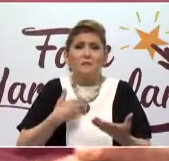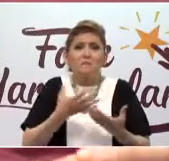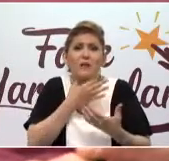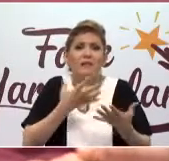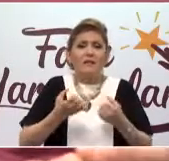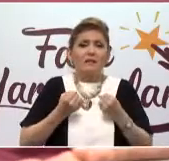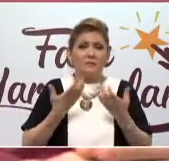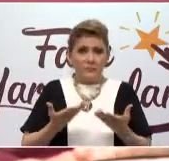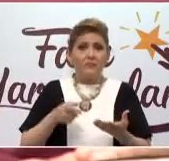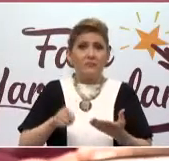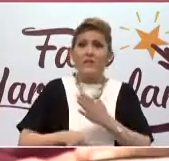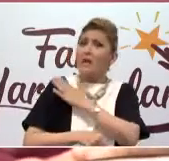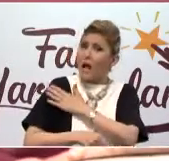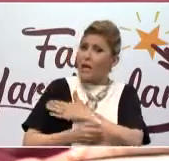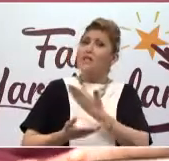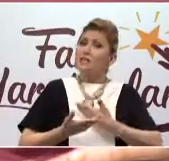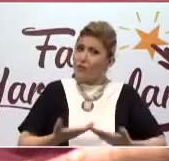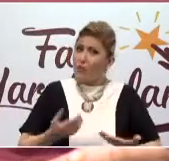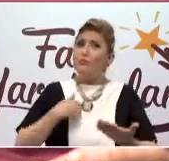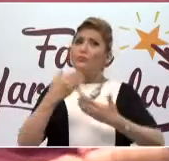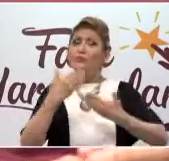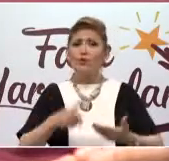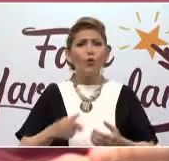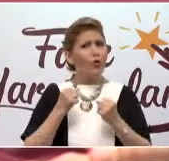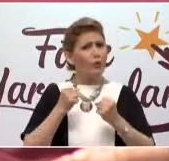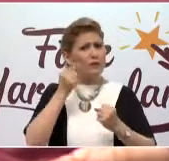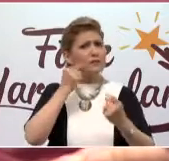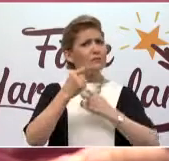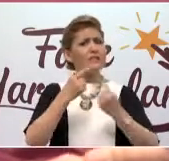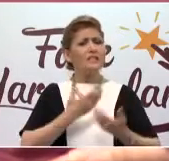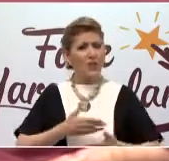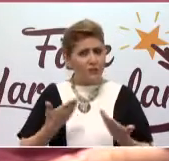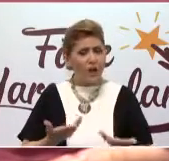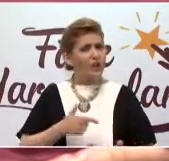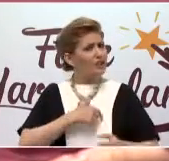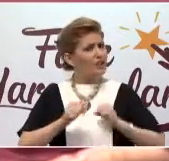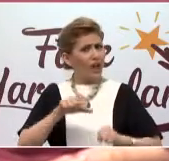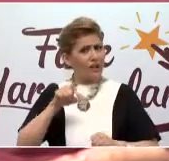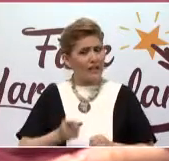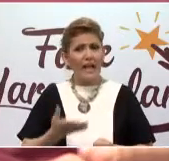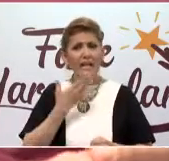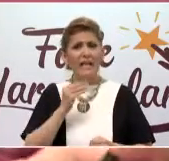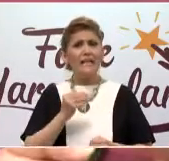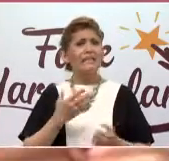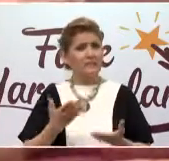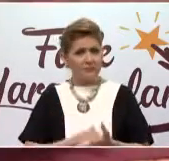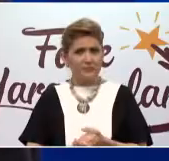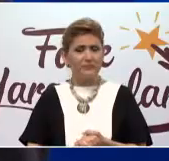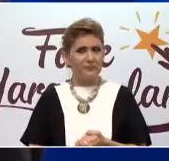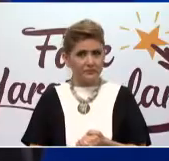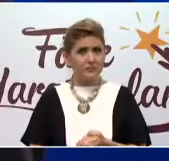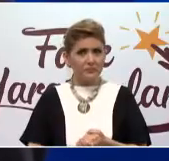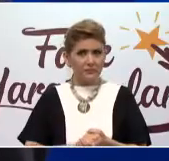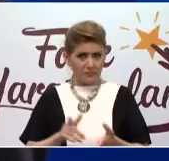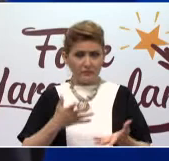istiyoruz. Kara da sevgiye bayılıyor. Sosyal iletişim çok kuvvetli. Canlı bir yapısı var. Genç de bir tabii birisi rehber. Sevince bütün